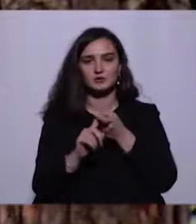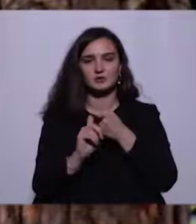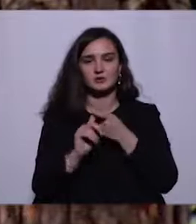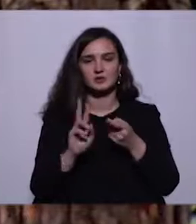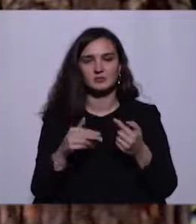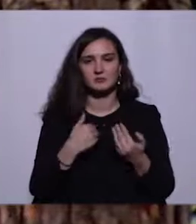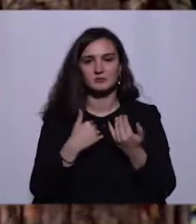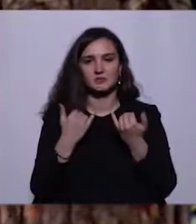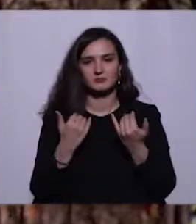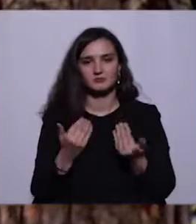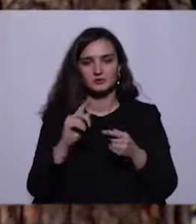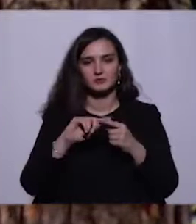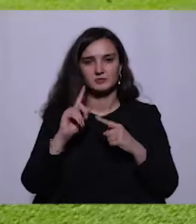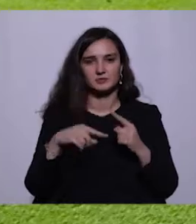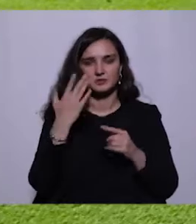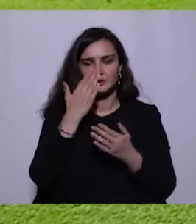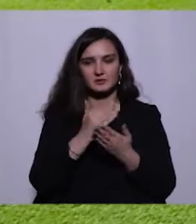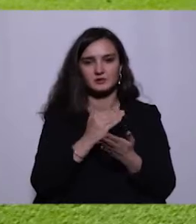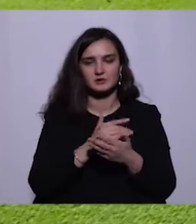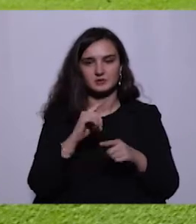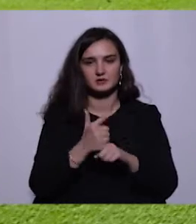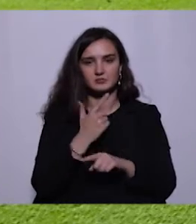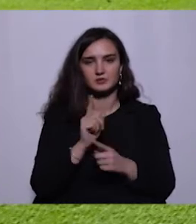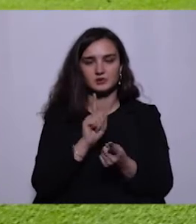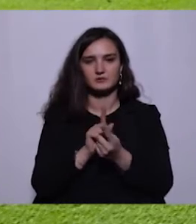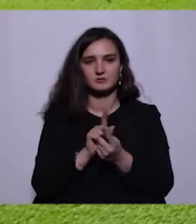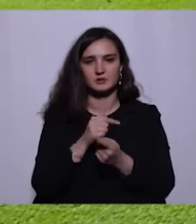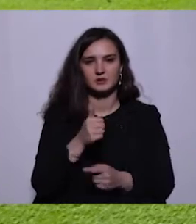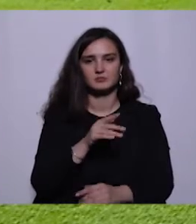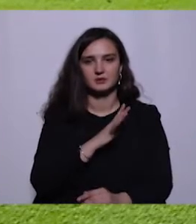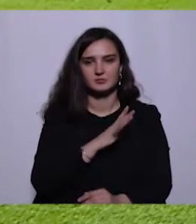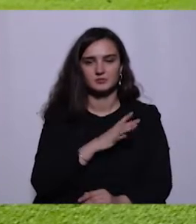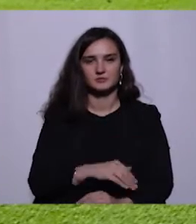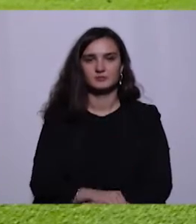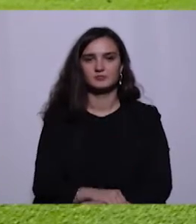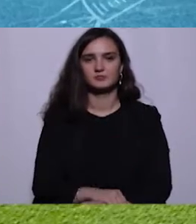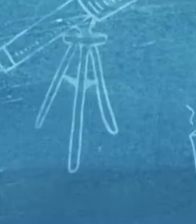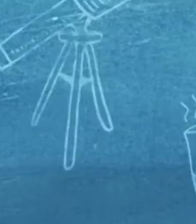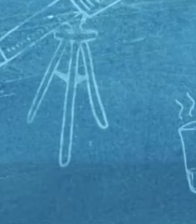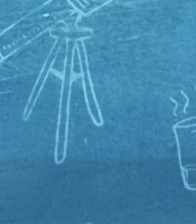ურთიერთკავშირზე და მე კი შემდეგ გაკვეთილზე ისევ შეგხვდებით. კარგად ბრძანდებოდეთ.